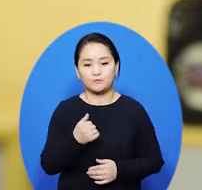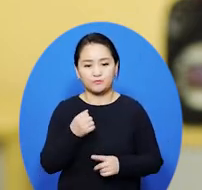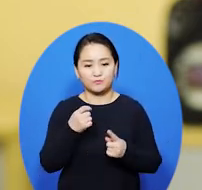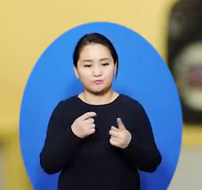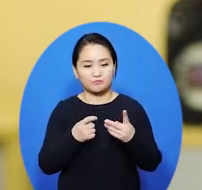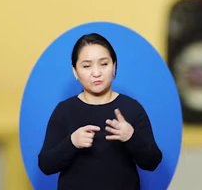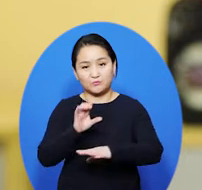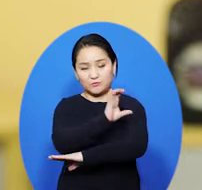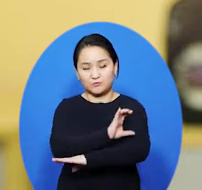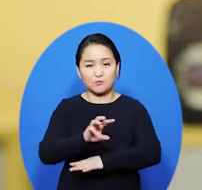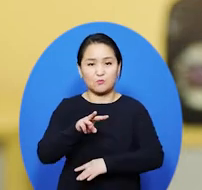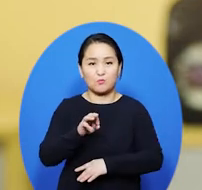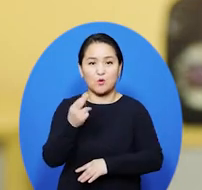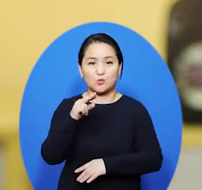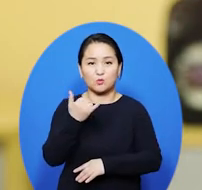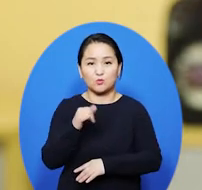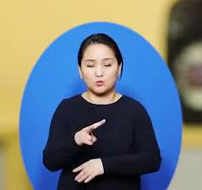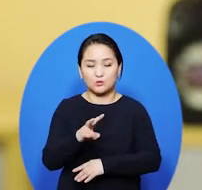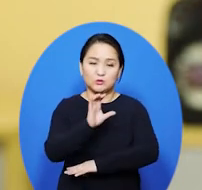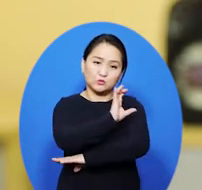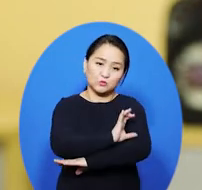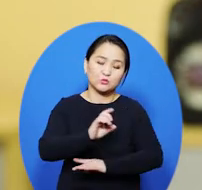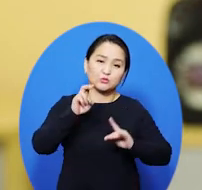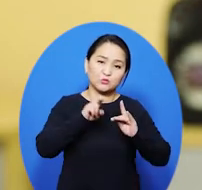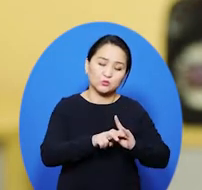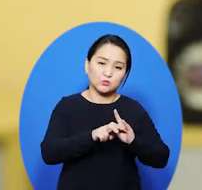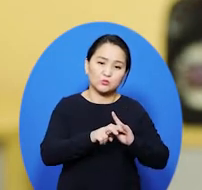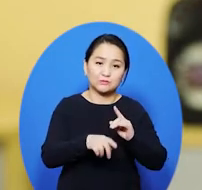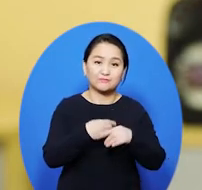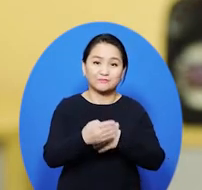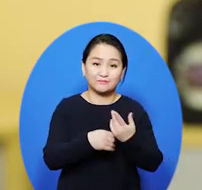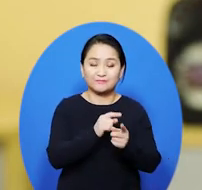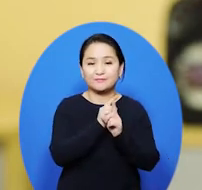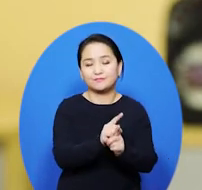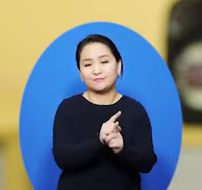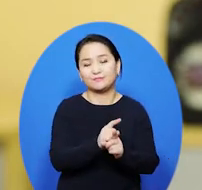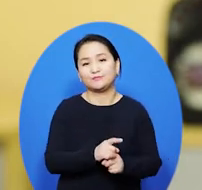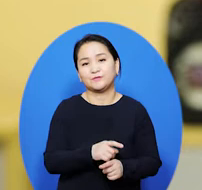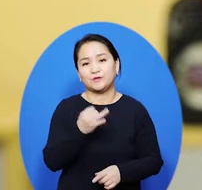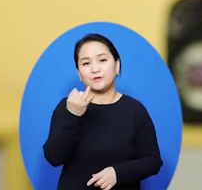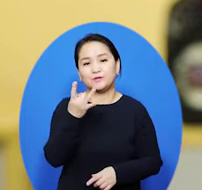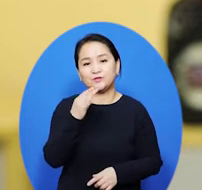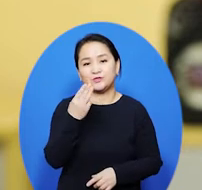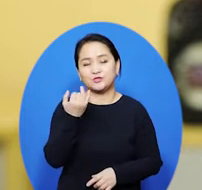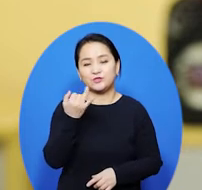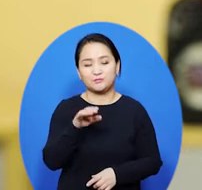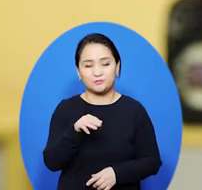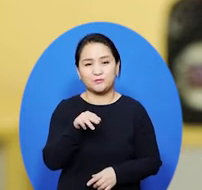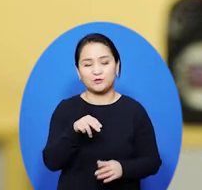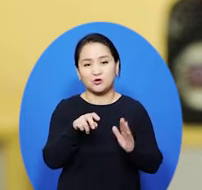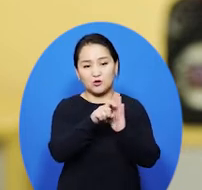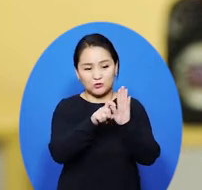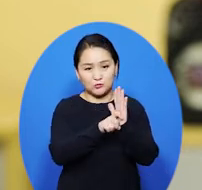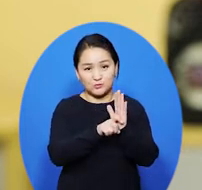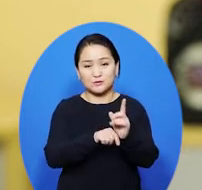хэдэн сургалтуудад хамрагдсан байгаа, модул сургалтуудад. Тэрний дагуу интерншип хөтөлбөрийн